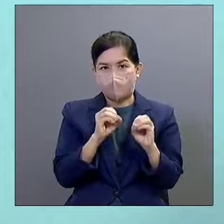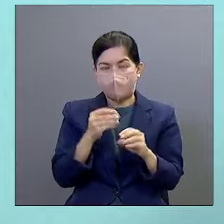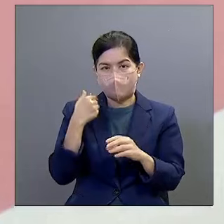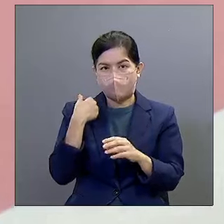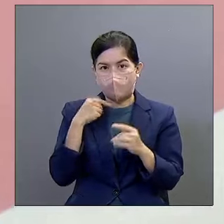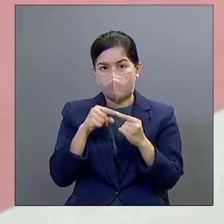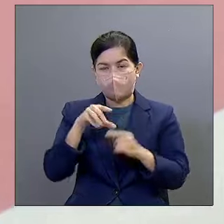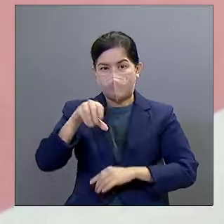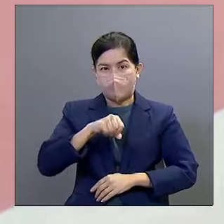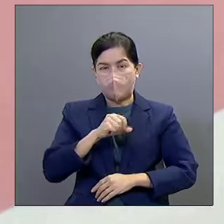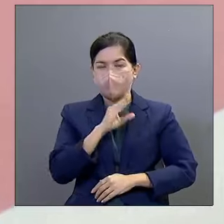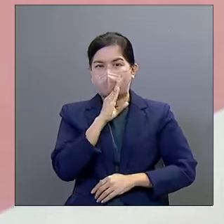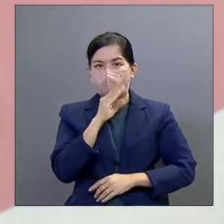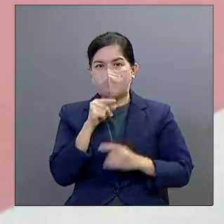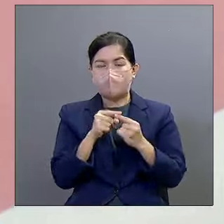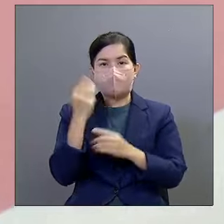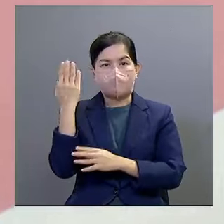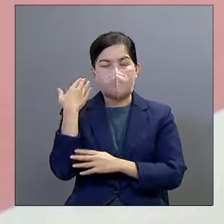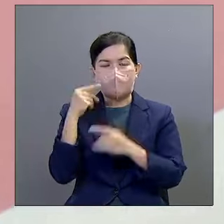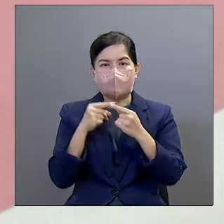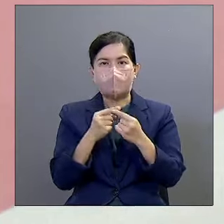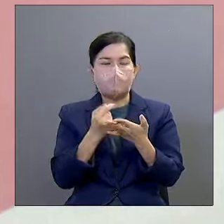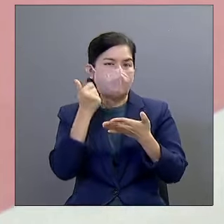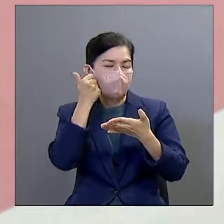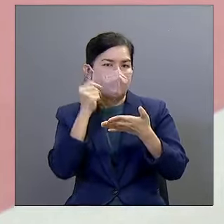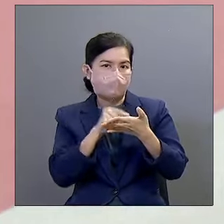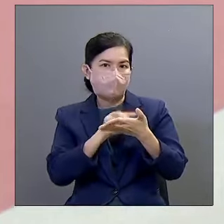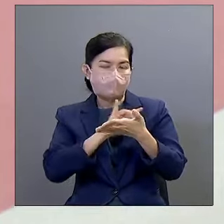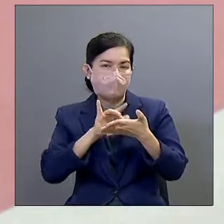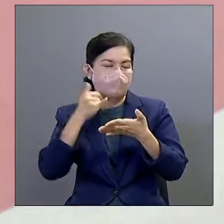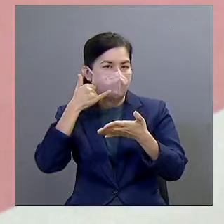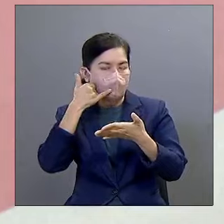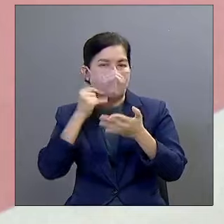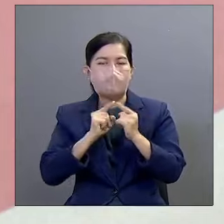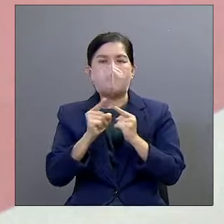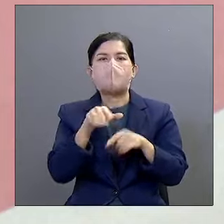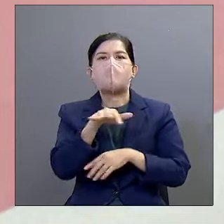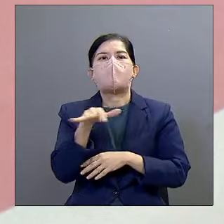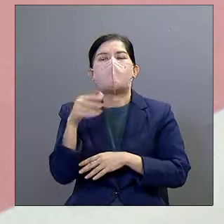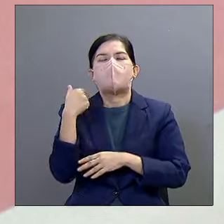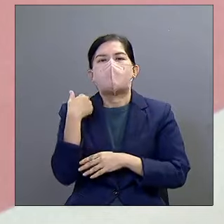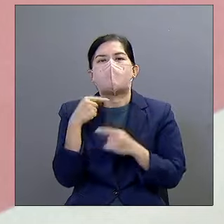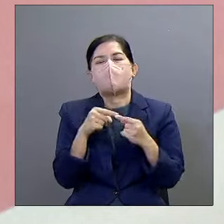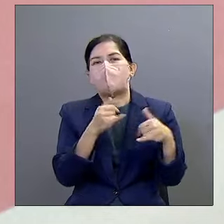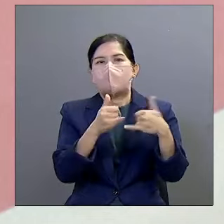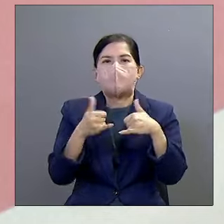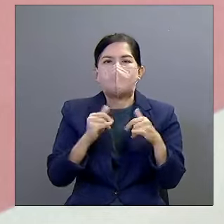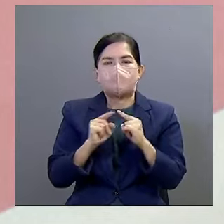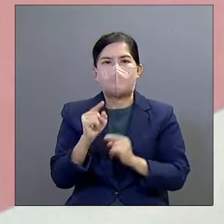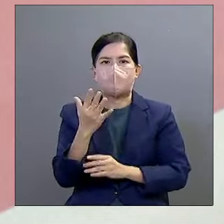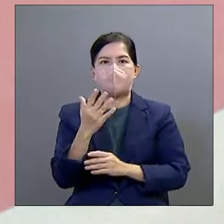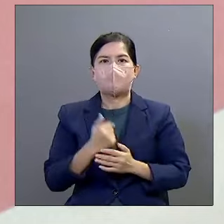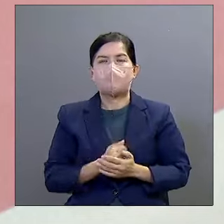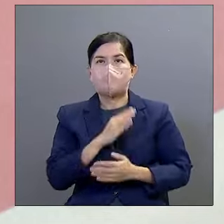ยก่อนก็แค่ใช้โทรเข้าโทรออกไม่ได้เน้นเรื่องการทำเอนเตอร์เทนเมนต์ทำคอนเทนต์อะไรไงใช่ไหมส่วนมากก็จะแค่ได้ยิน